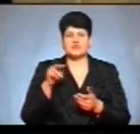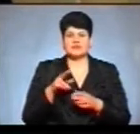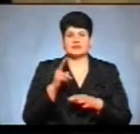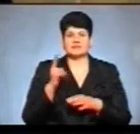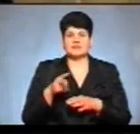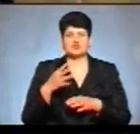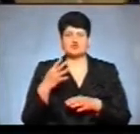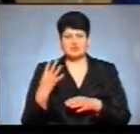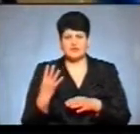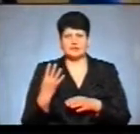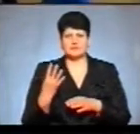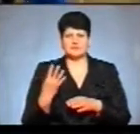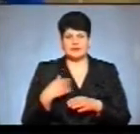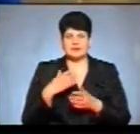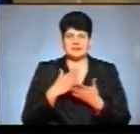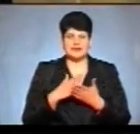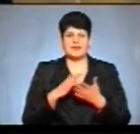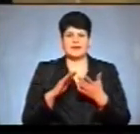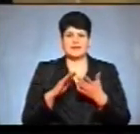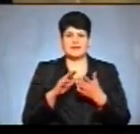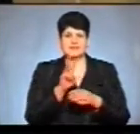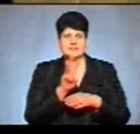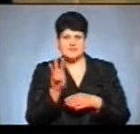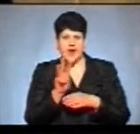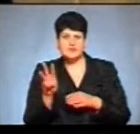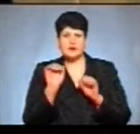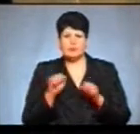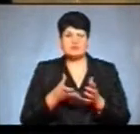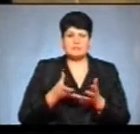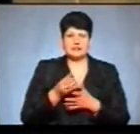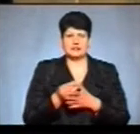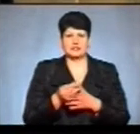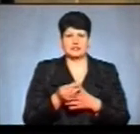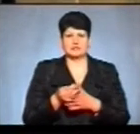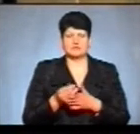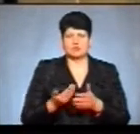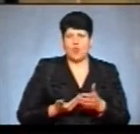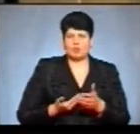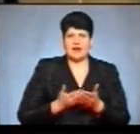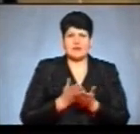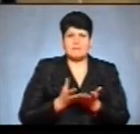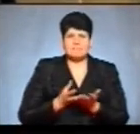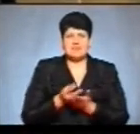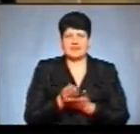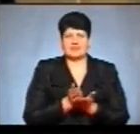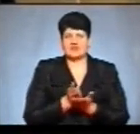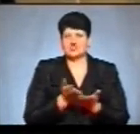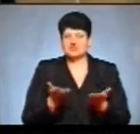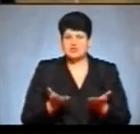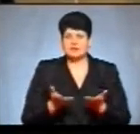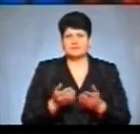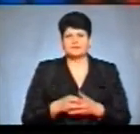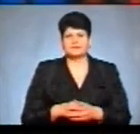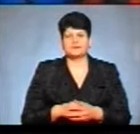Ощад24/7 є в нас сайт, де можна сплачувати комунальні чи будь-які інші платежі, щоб зайвий раз не відвідувати відділення на